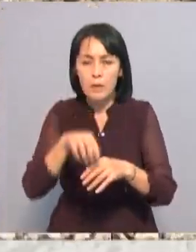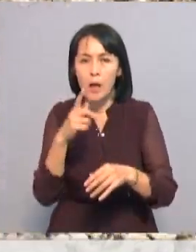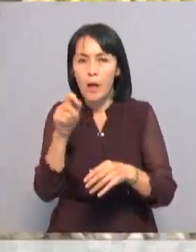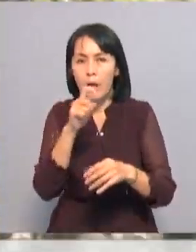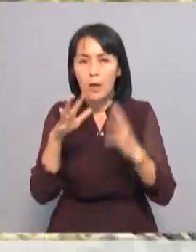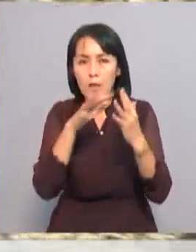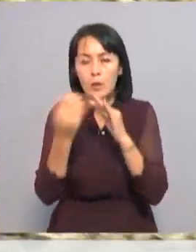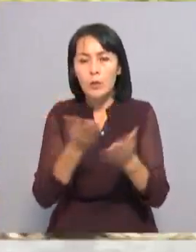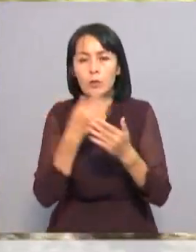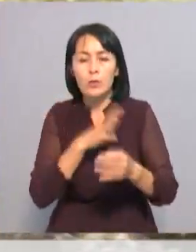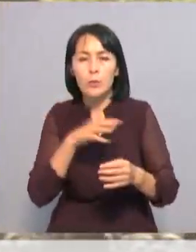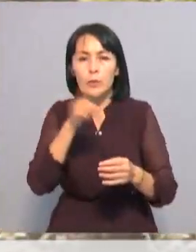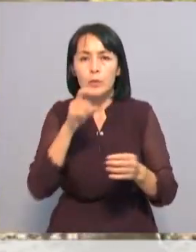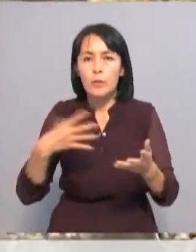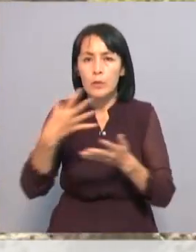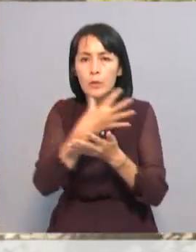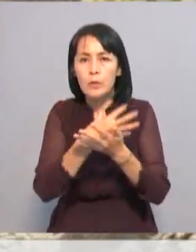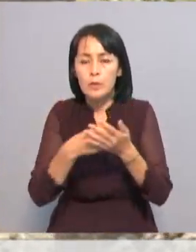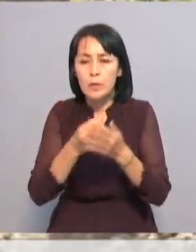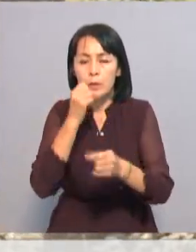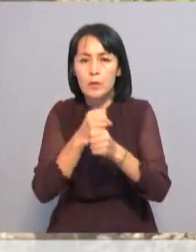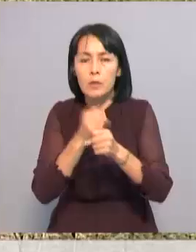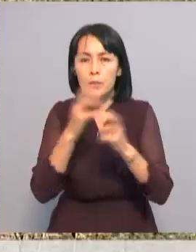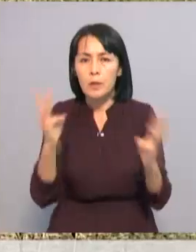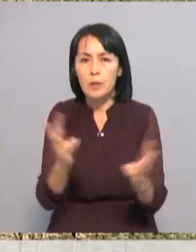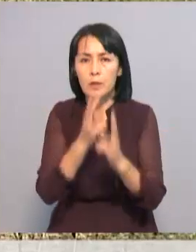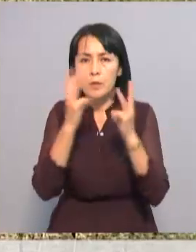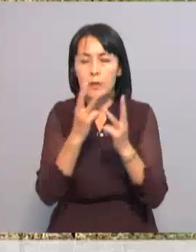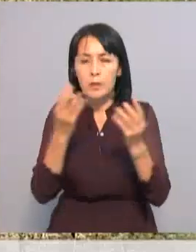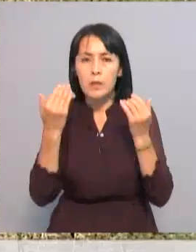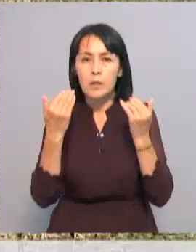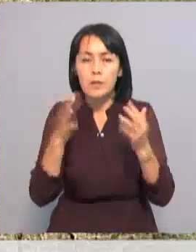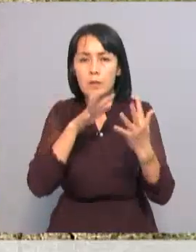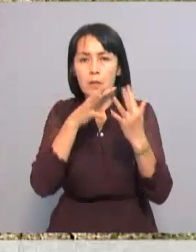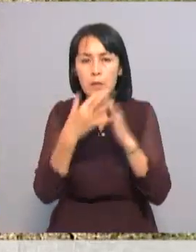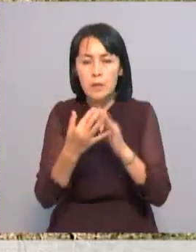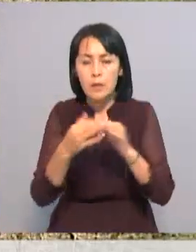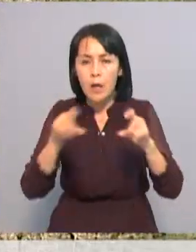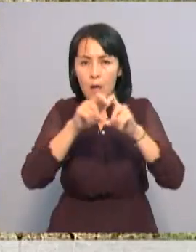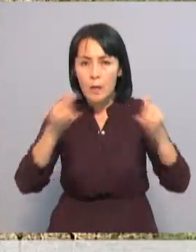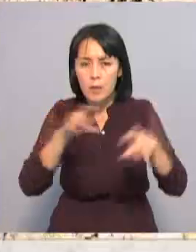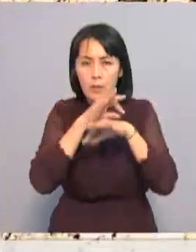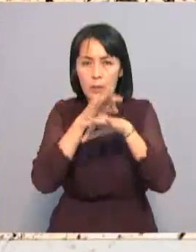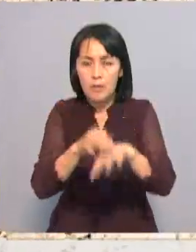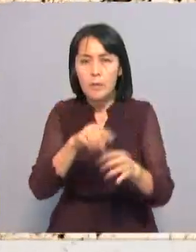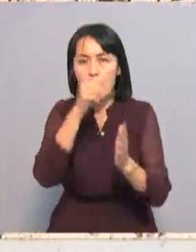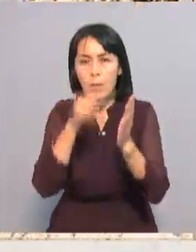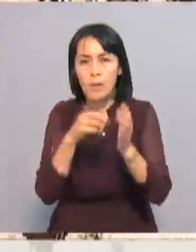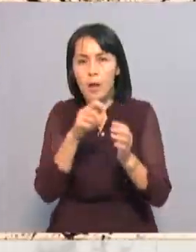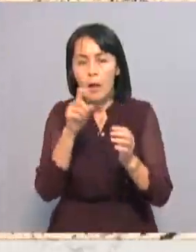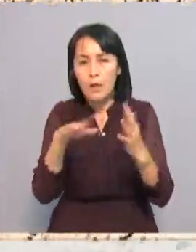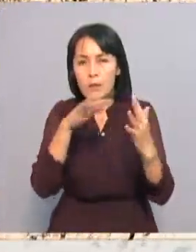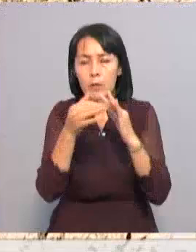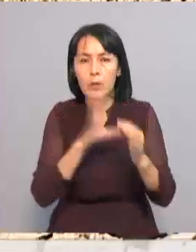газа в селе не было. Люди собирали навоз и использовали его как топливо. Сейчас в селе прокладывают газопровод. Вопрос голубого топлива в